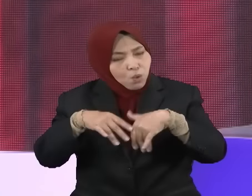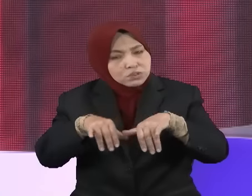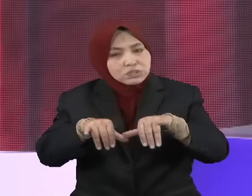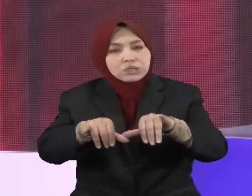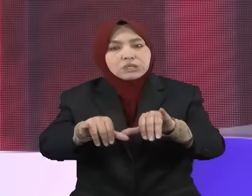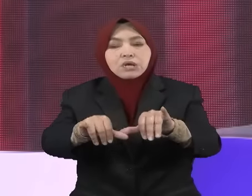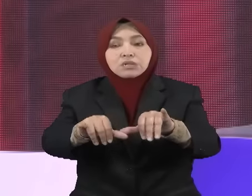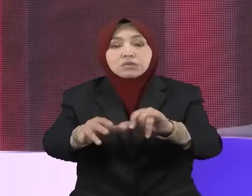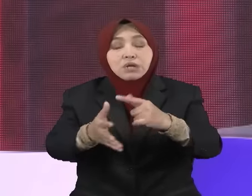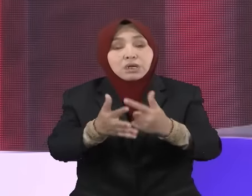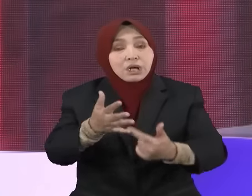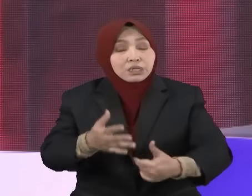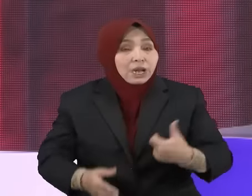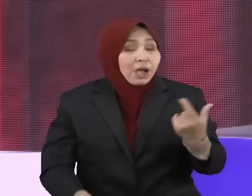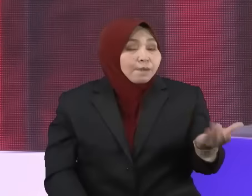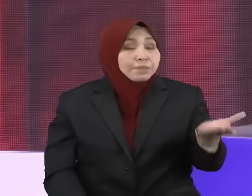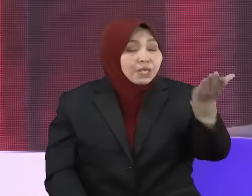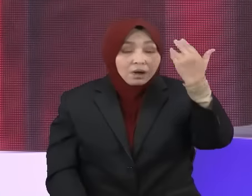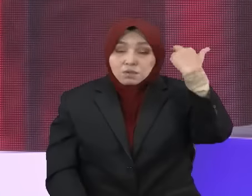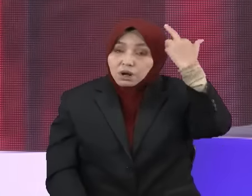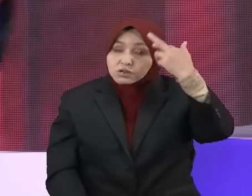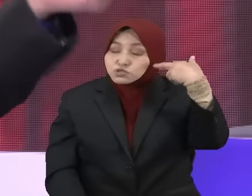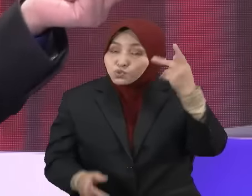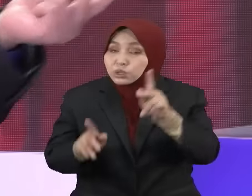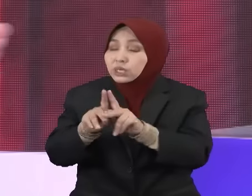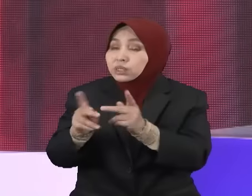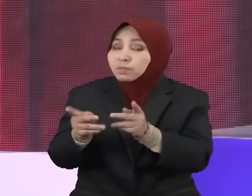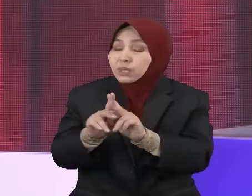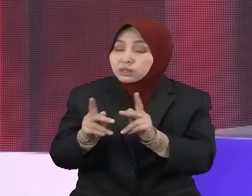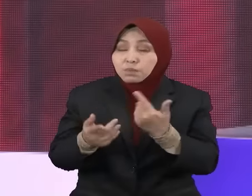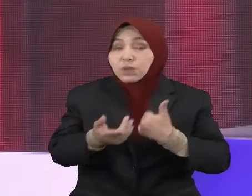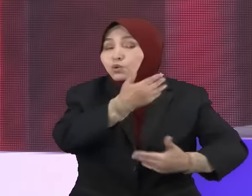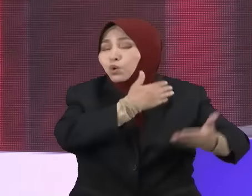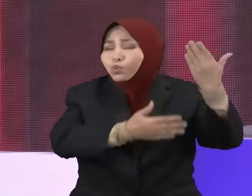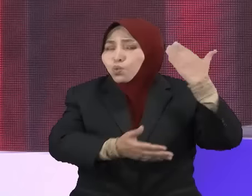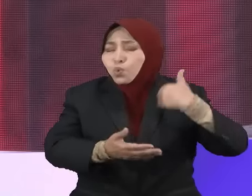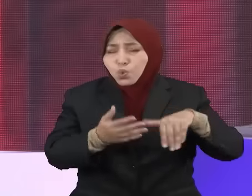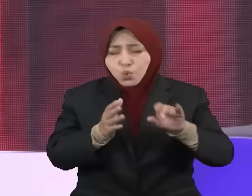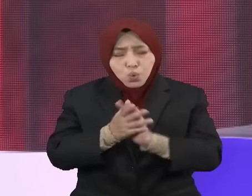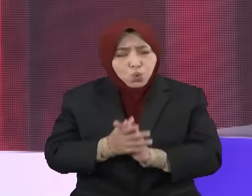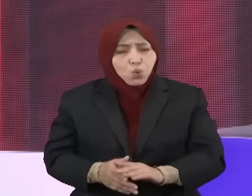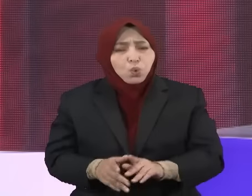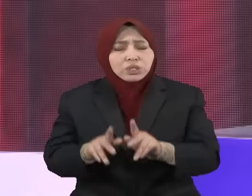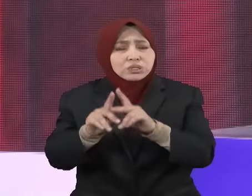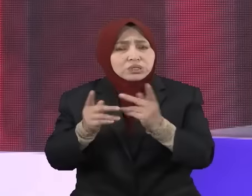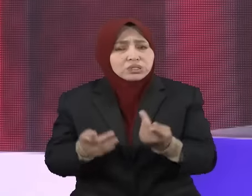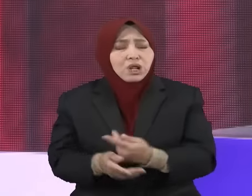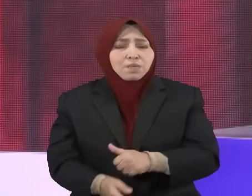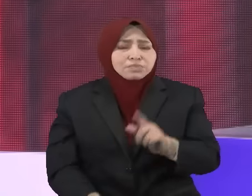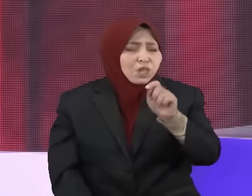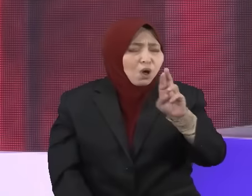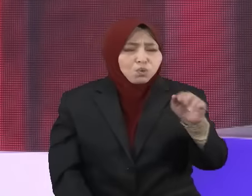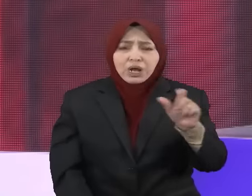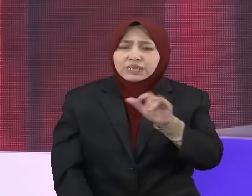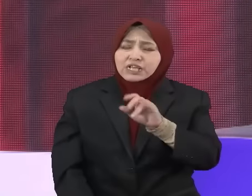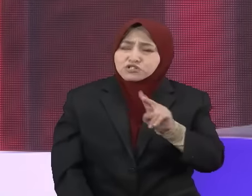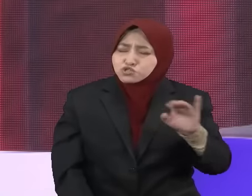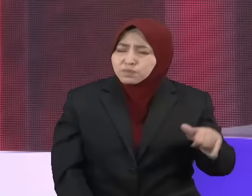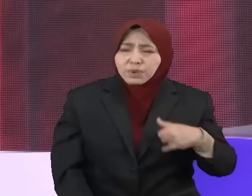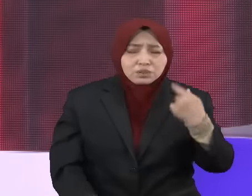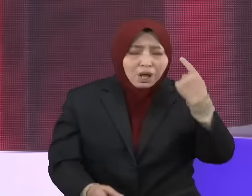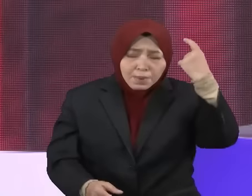kalangan Nabi, di kalangan Rasul, kitab-kitab daripada dulu, Taurat, Injil, sampailah pada Quran, menepati pada akal yang